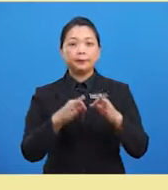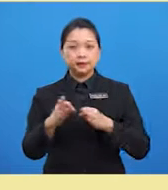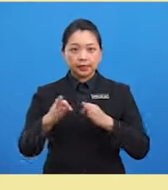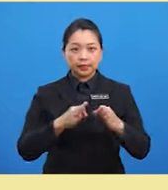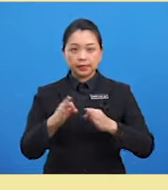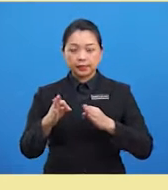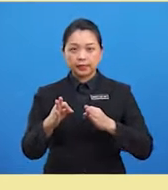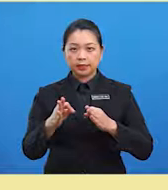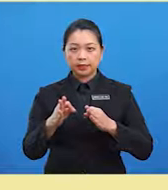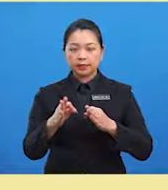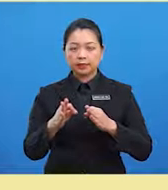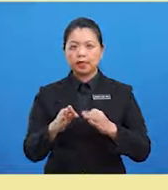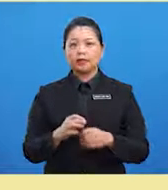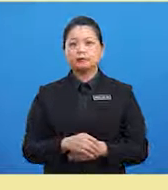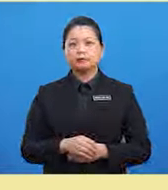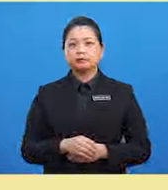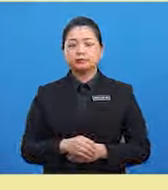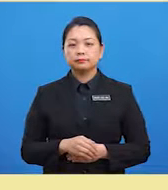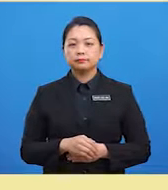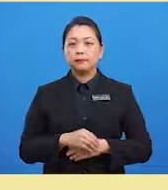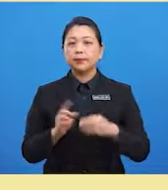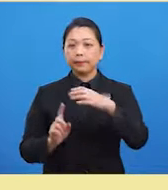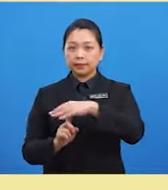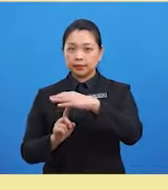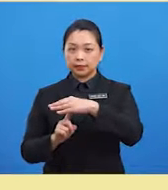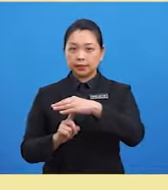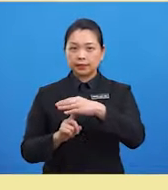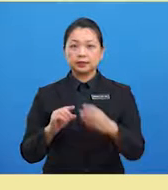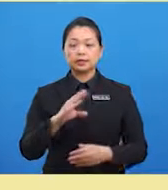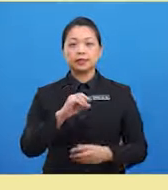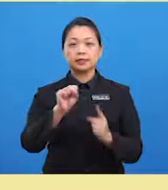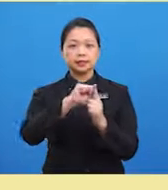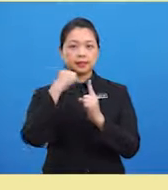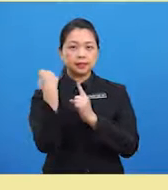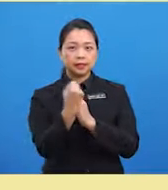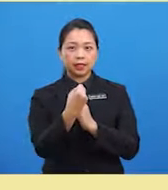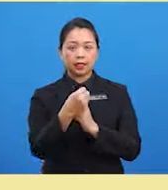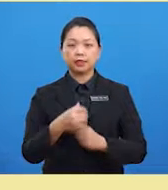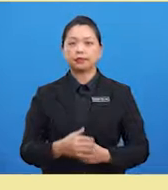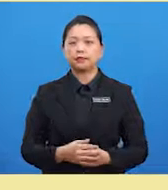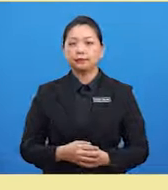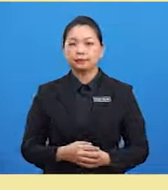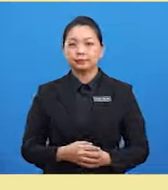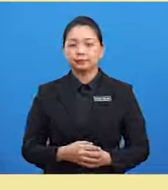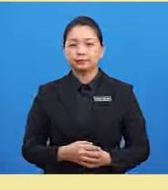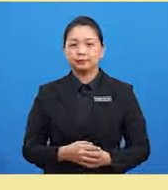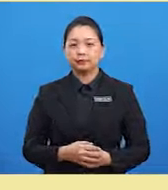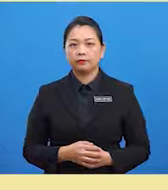menjelaskan rangsangan pemasaran dan rangsangan